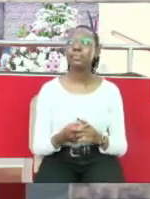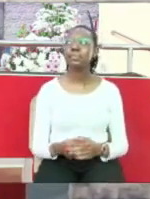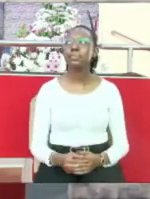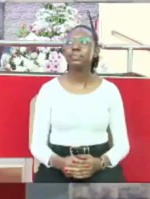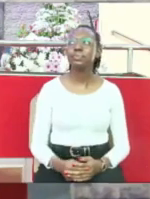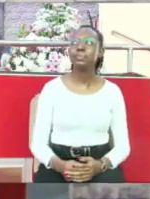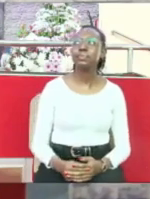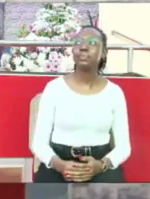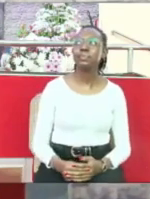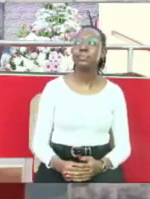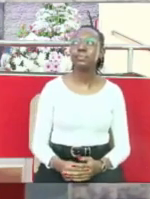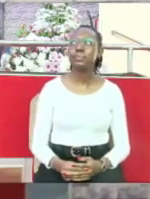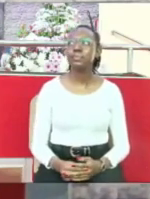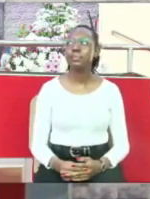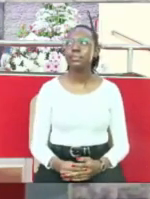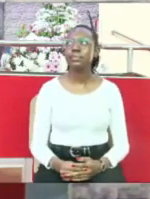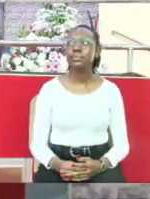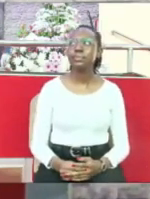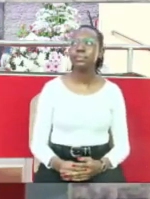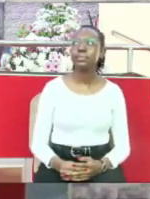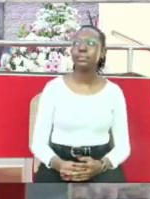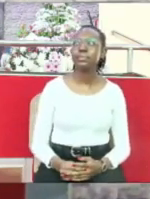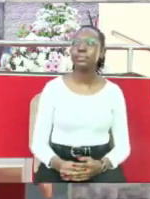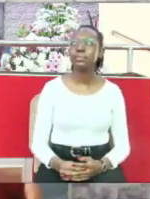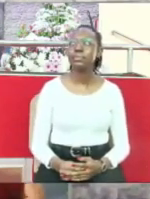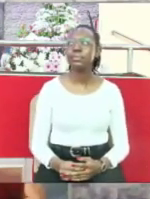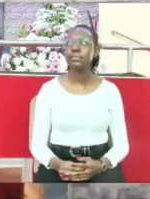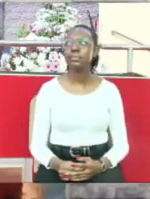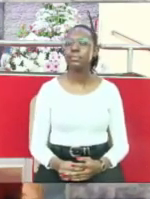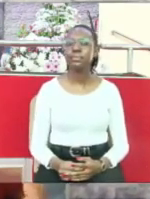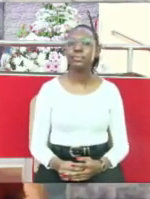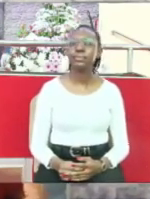Aya, sawa. Sikia waya inapitia the wrong place.